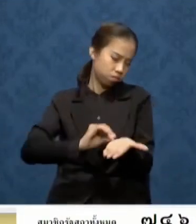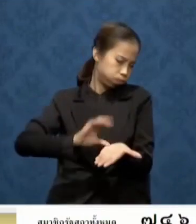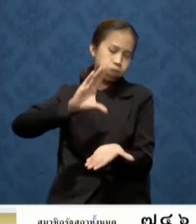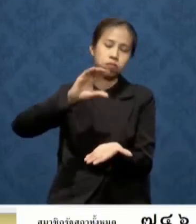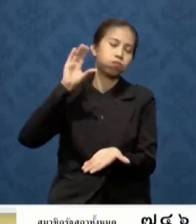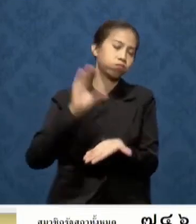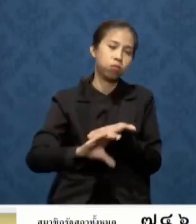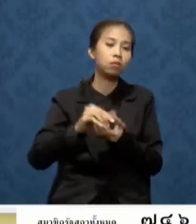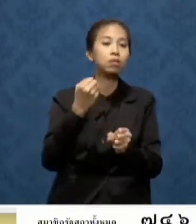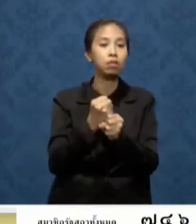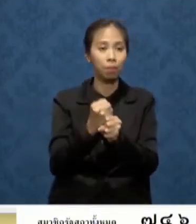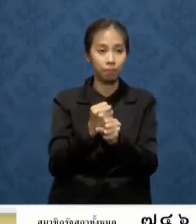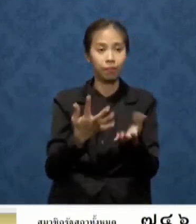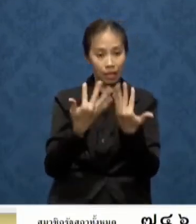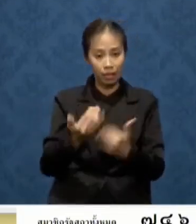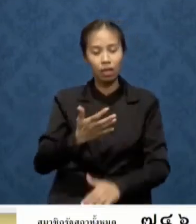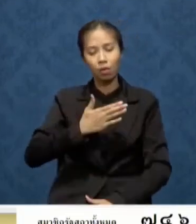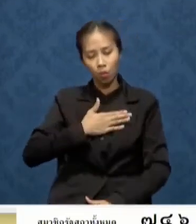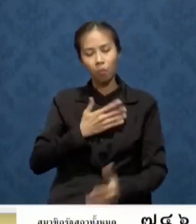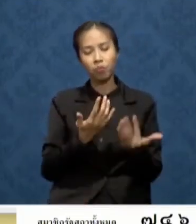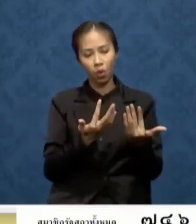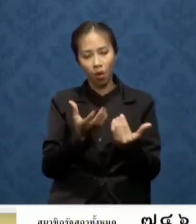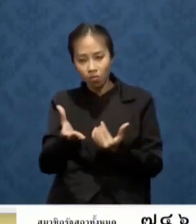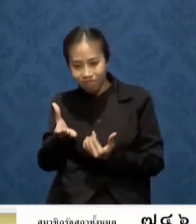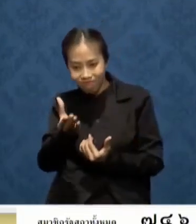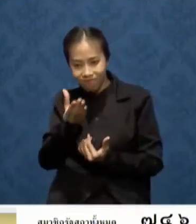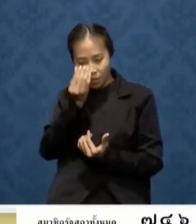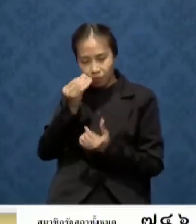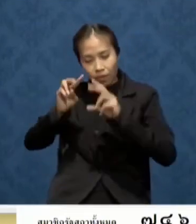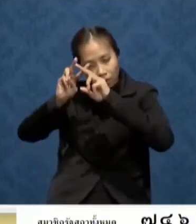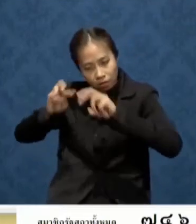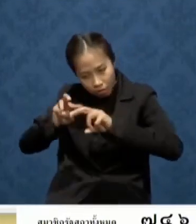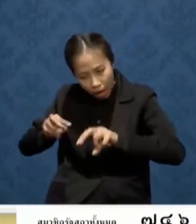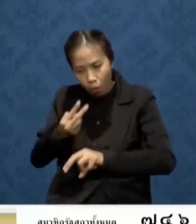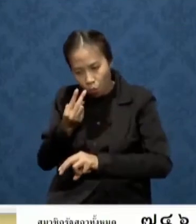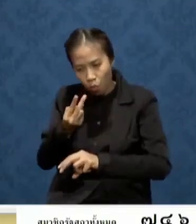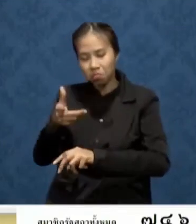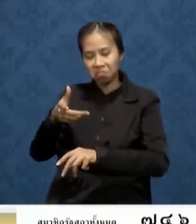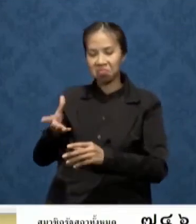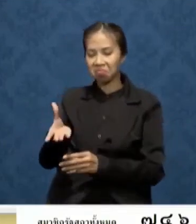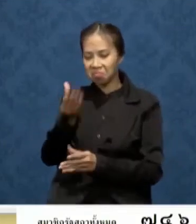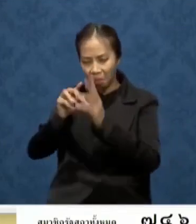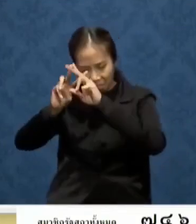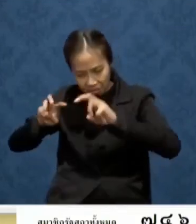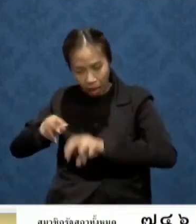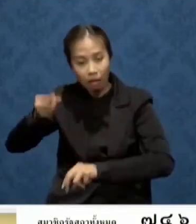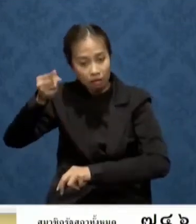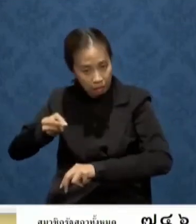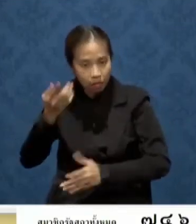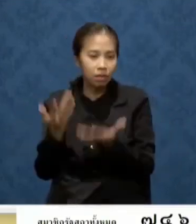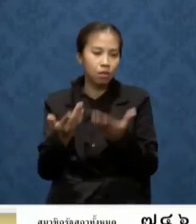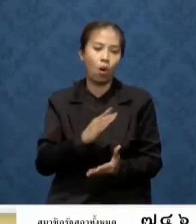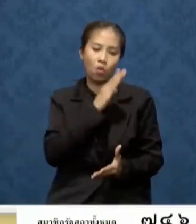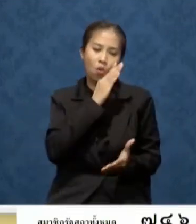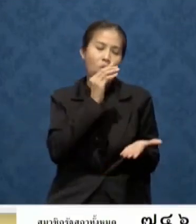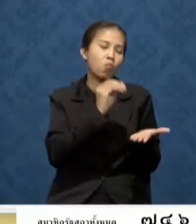ผมกรอดูว่าผลกศึษาทออกมา จะเสกมา หรอจะนาเชอถือแต่สิงที่สำคัญที่อยากฝาก